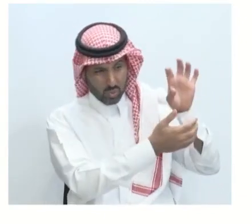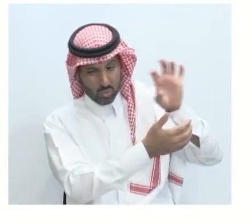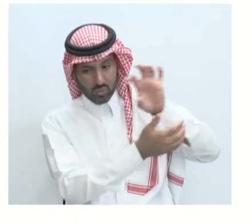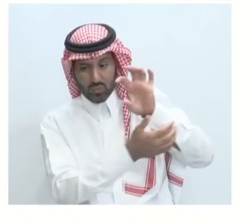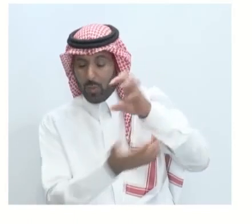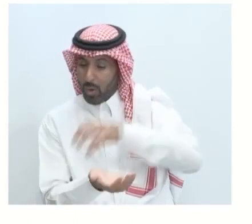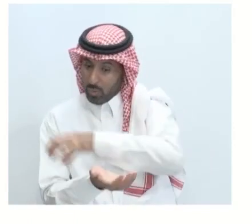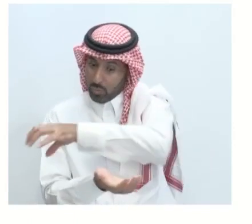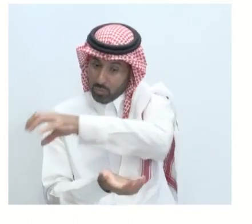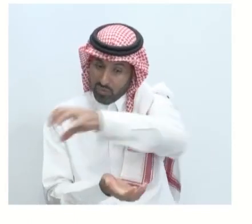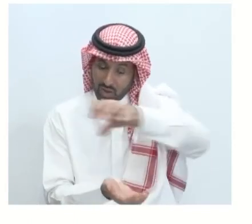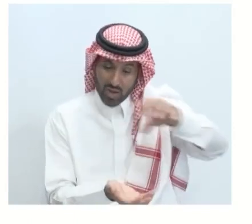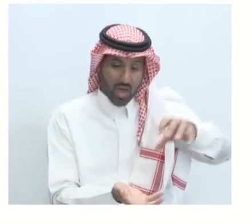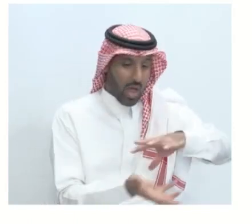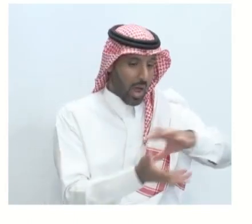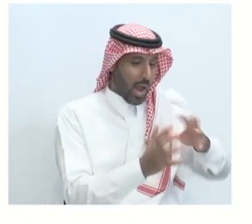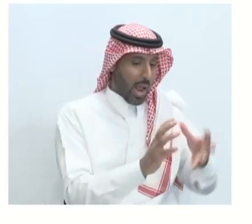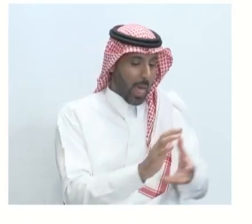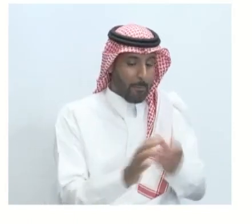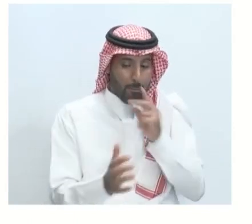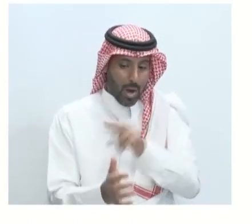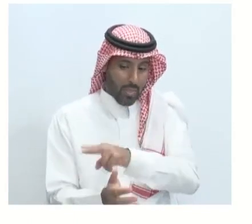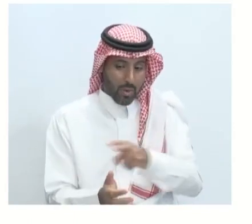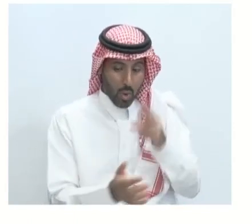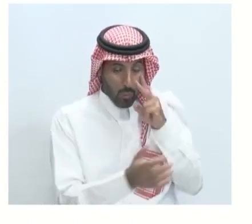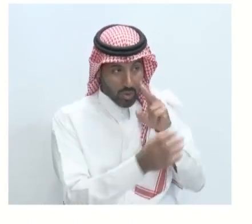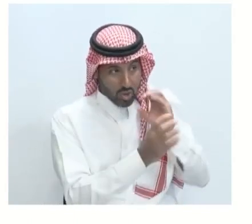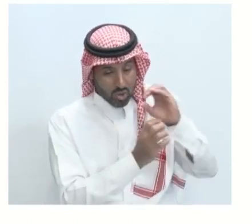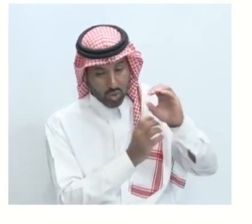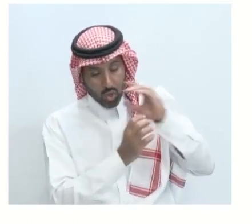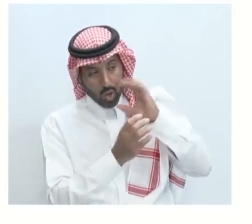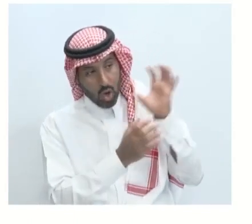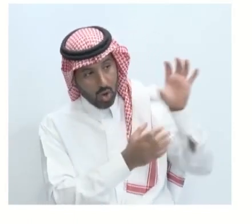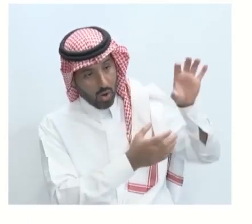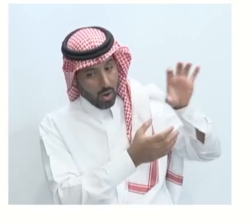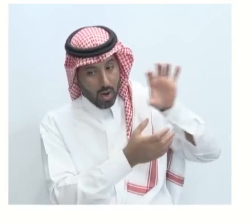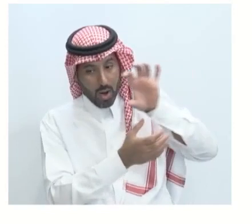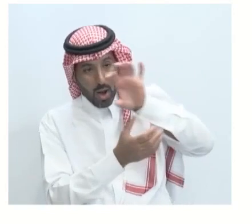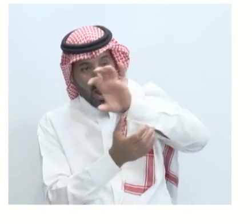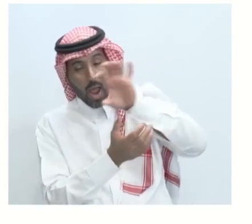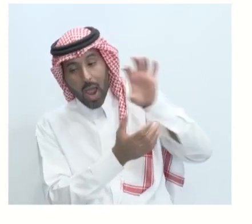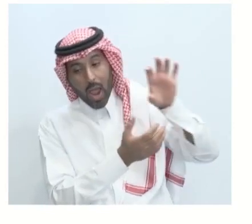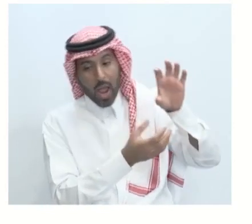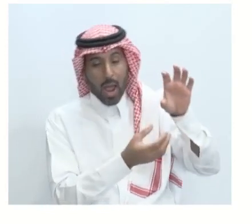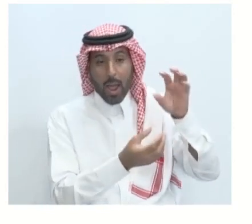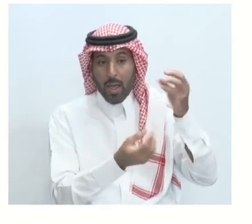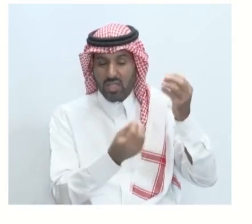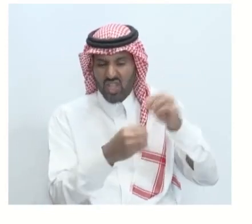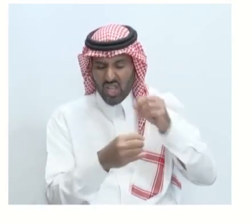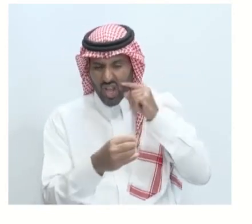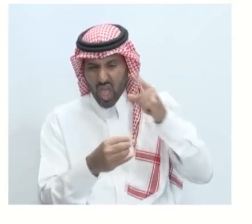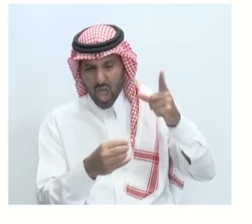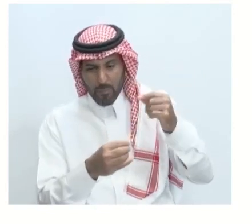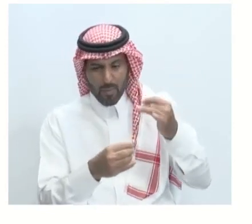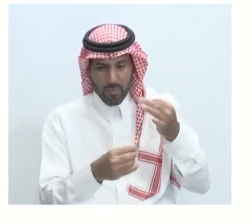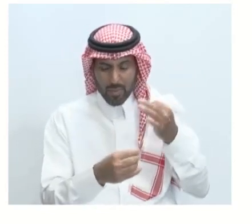العالم وقد اصبح هذا النوع من التلسكوبات عظيم الاهميه حيث ان هناك انواع